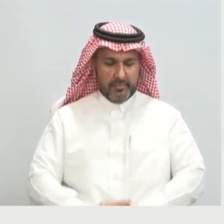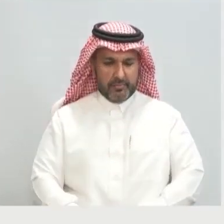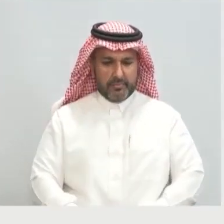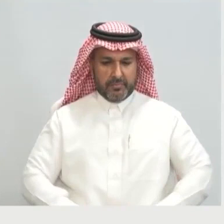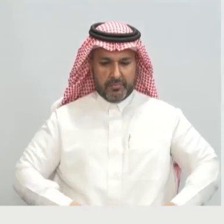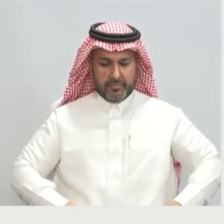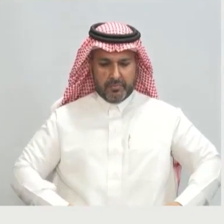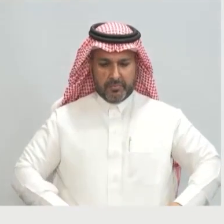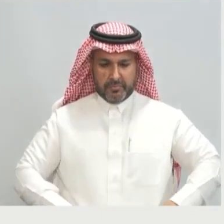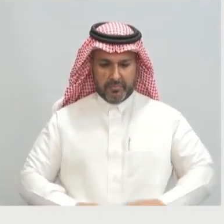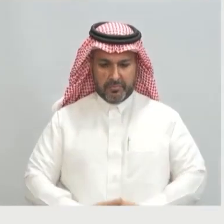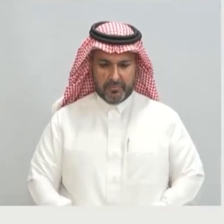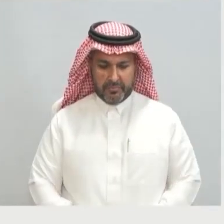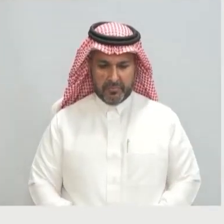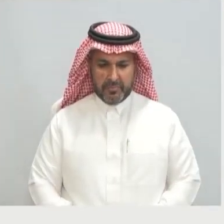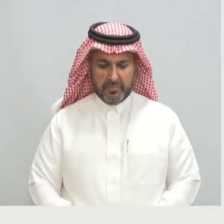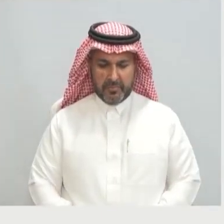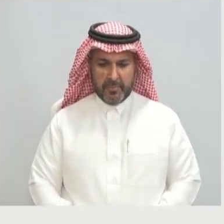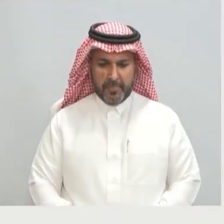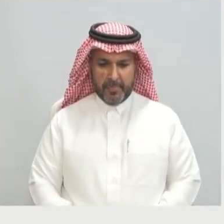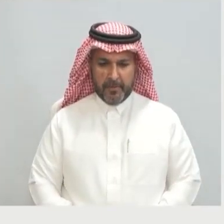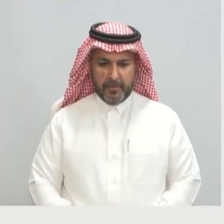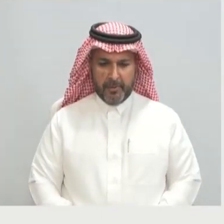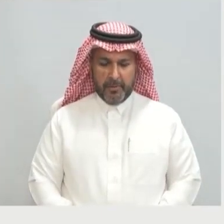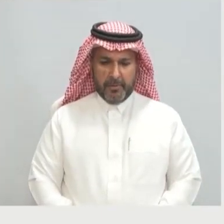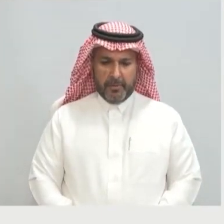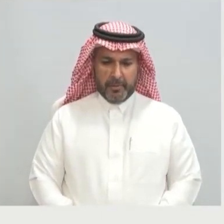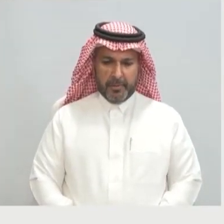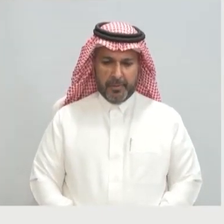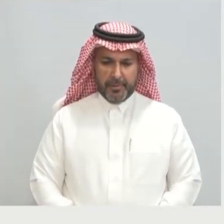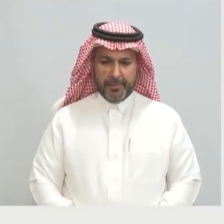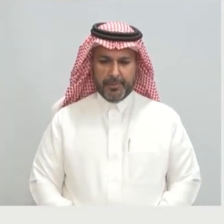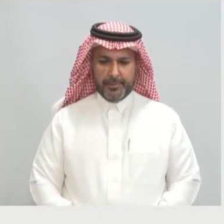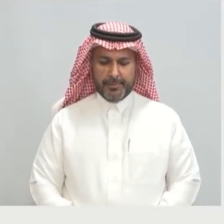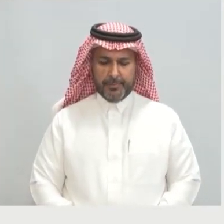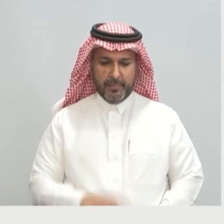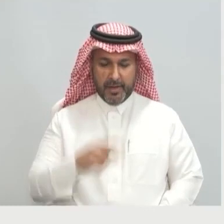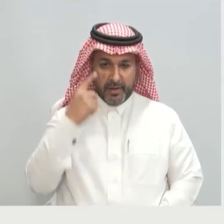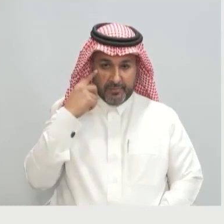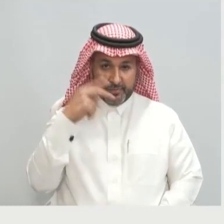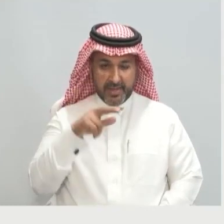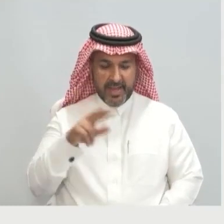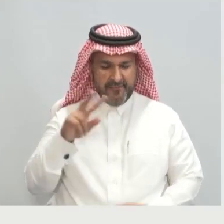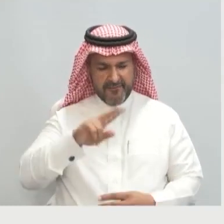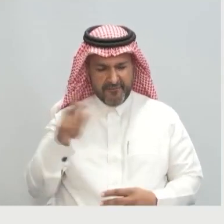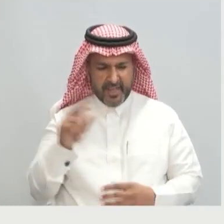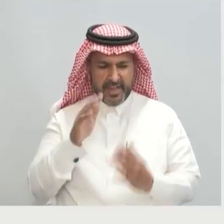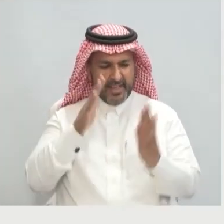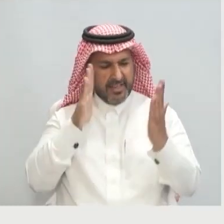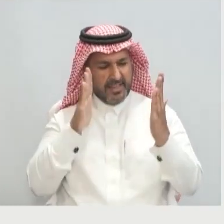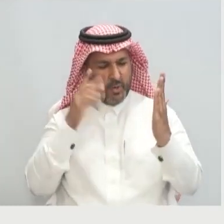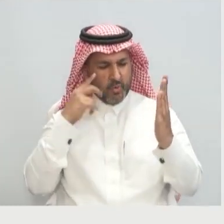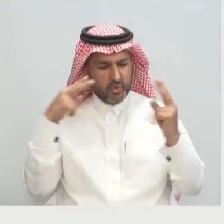مذكره ويرسلها للشخص المعد التقرير مقارنه بالرسائل والتقارير او في الاتصال وجه لوجه سيكون